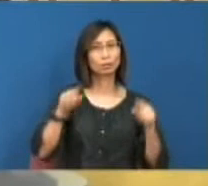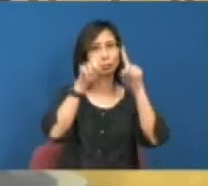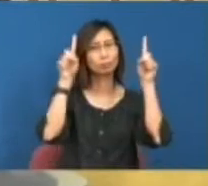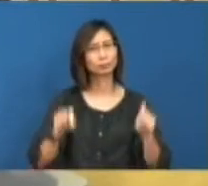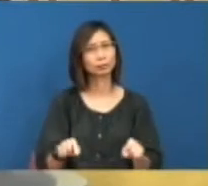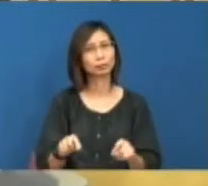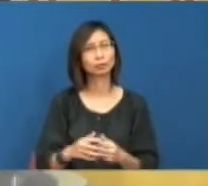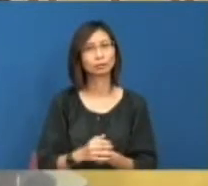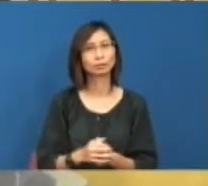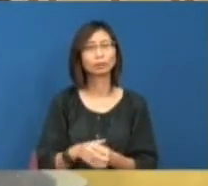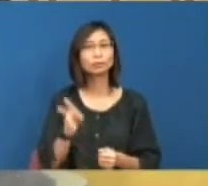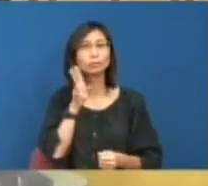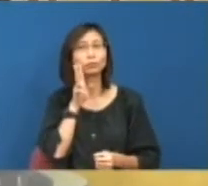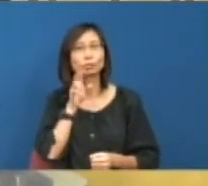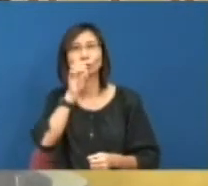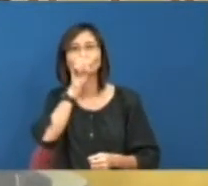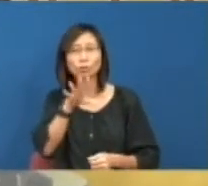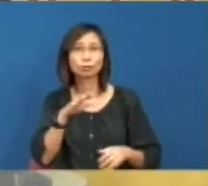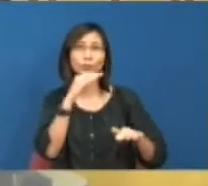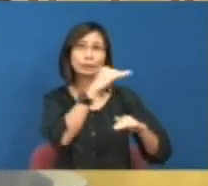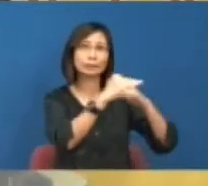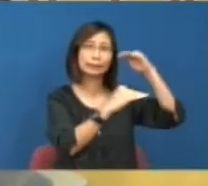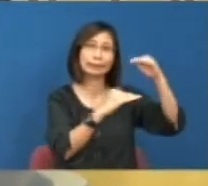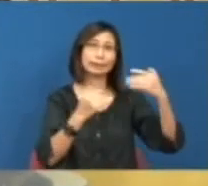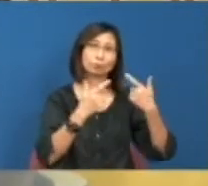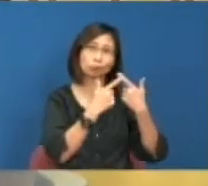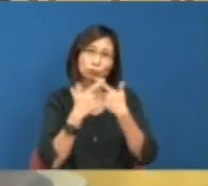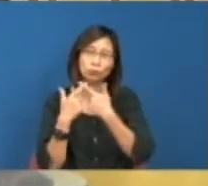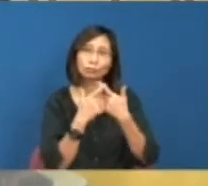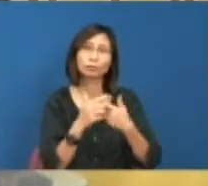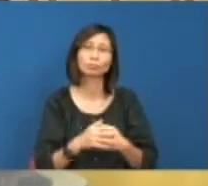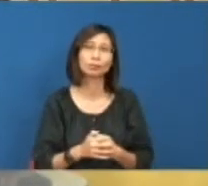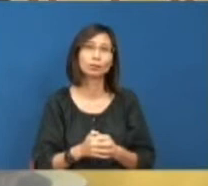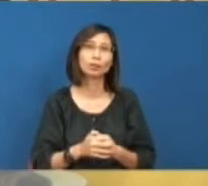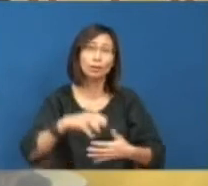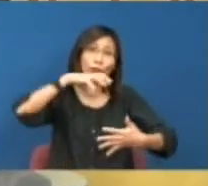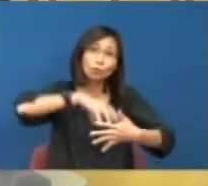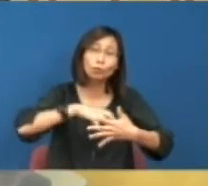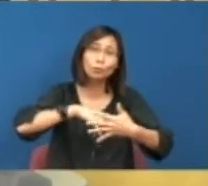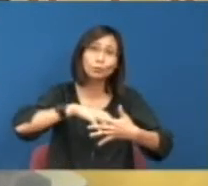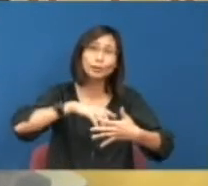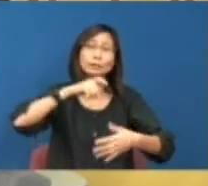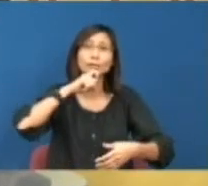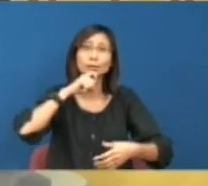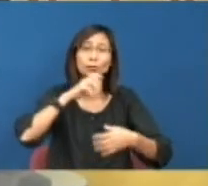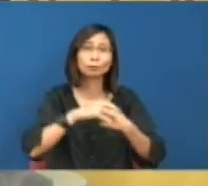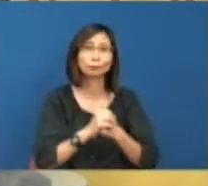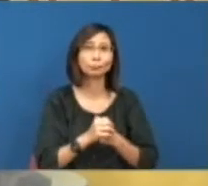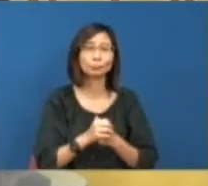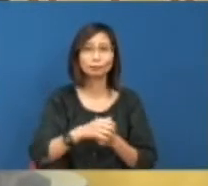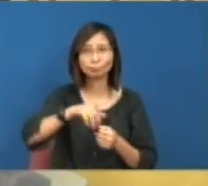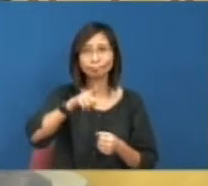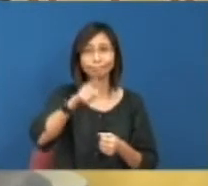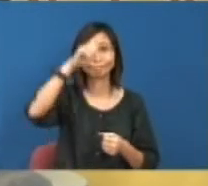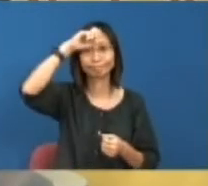題上面，如果你就要講階級鬥爭嘅話，其實階級鬥爭嘅其中一樣嘢就係咩咧？要記住就